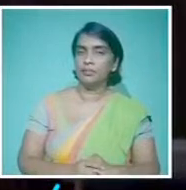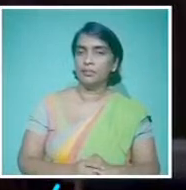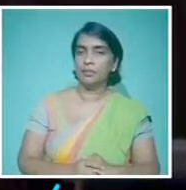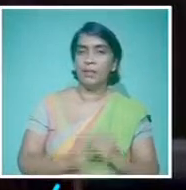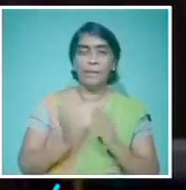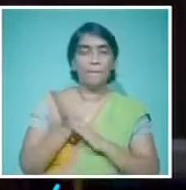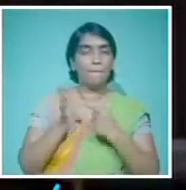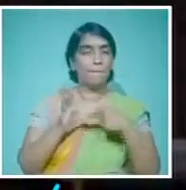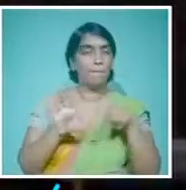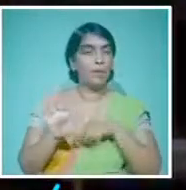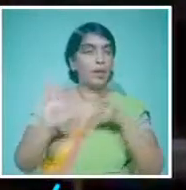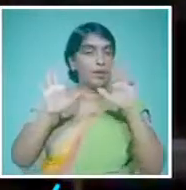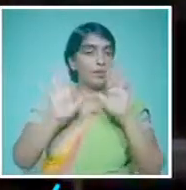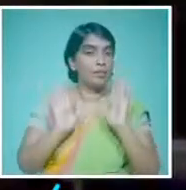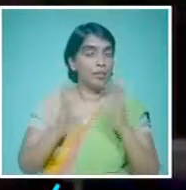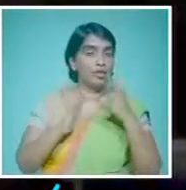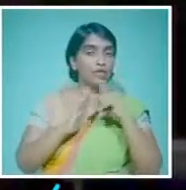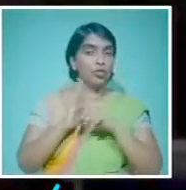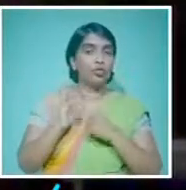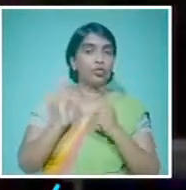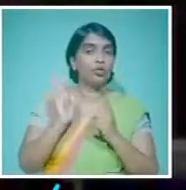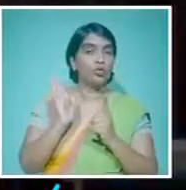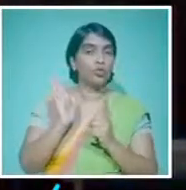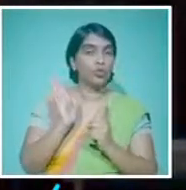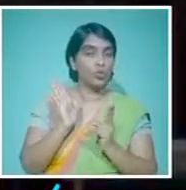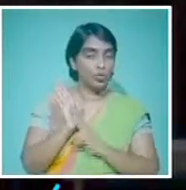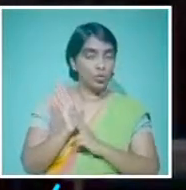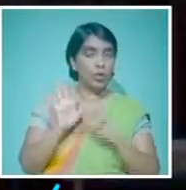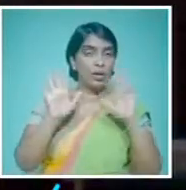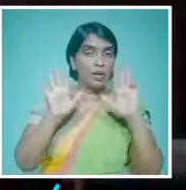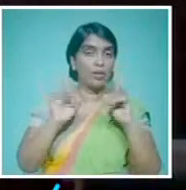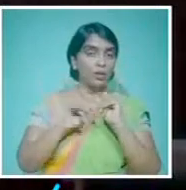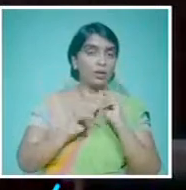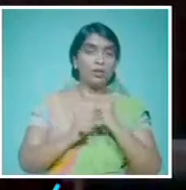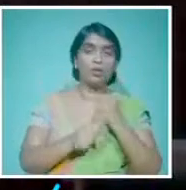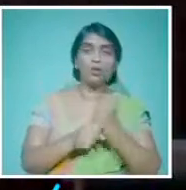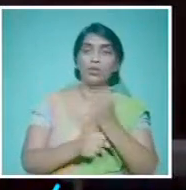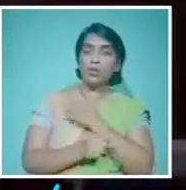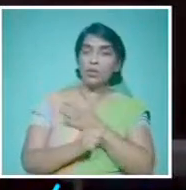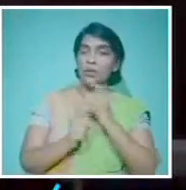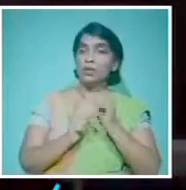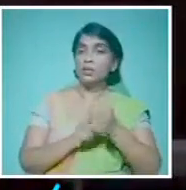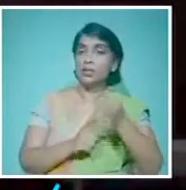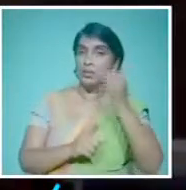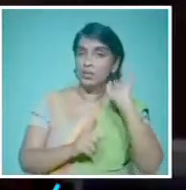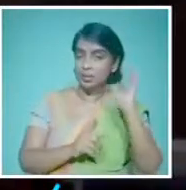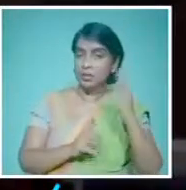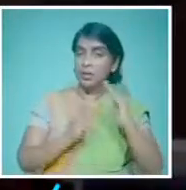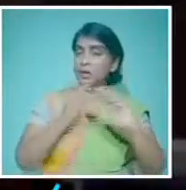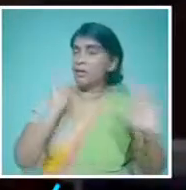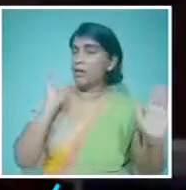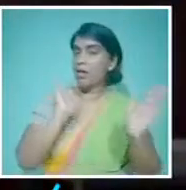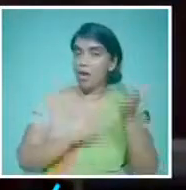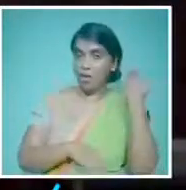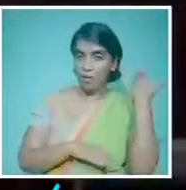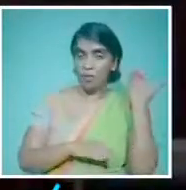මයි 9 වෙනිදා පටන් ගත්තක ජූලි මාසේ 9 වෙනිදා වෙනකොට ගෝඨාභය රාජපක්ෂ ජනාධිපතිතුමාව ගෙදරින්